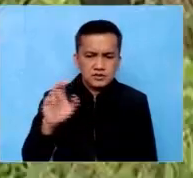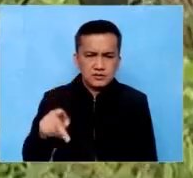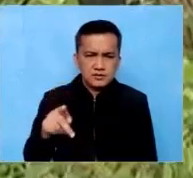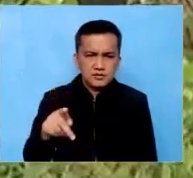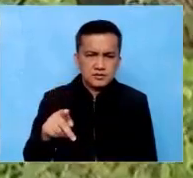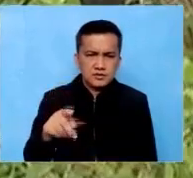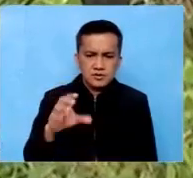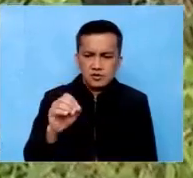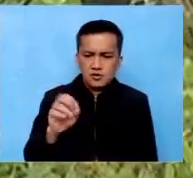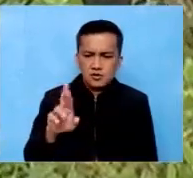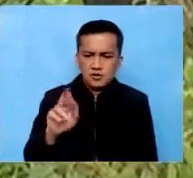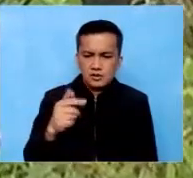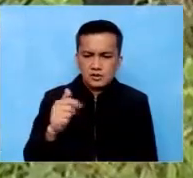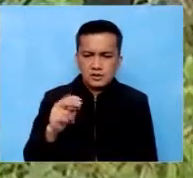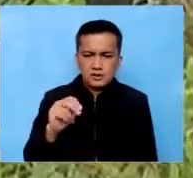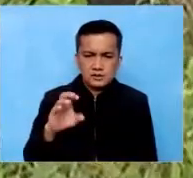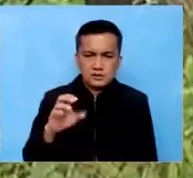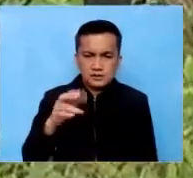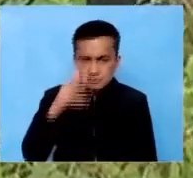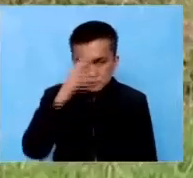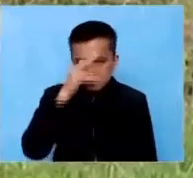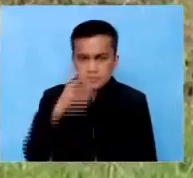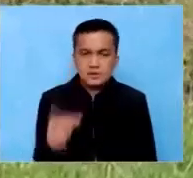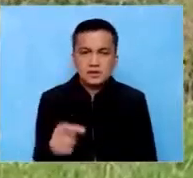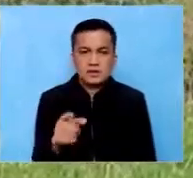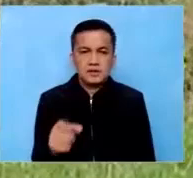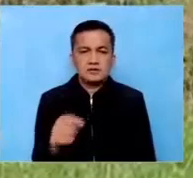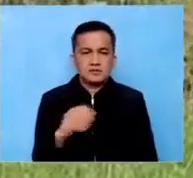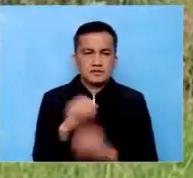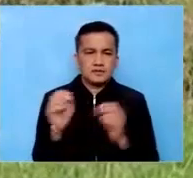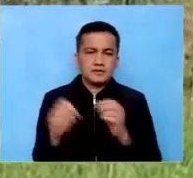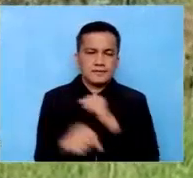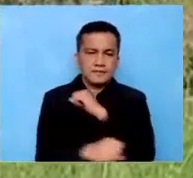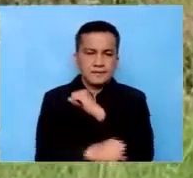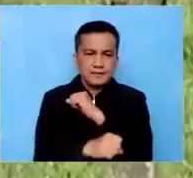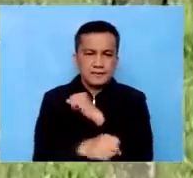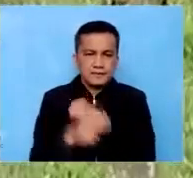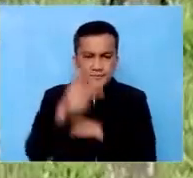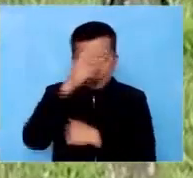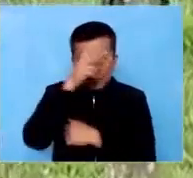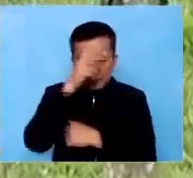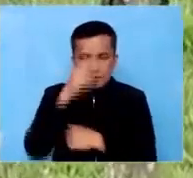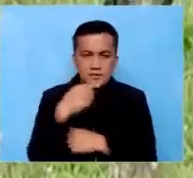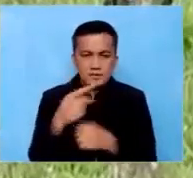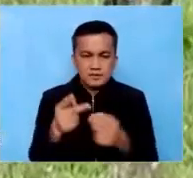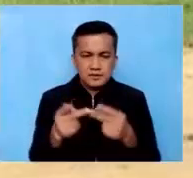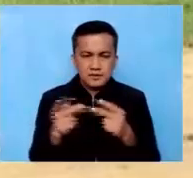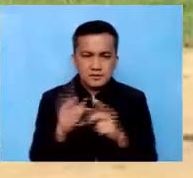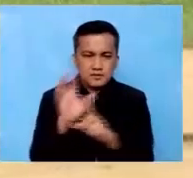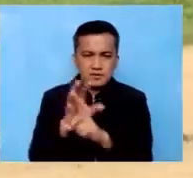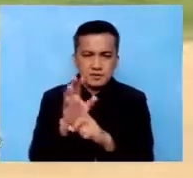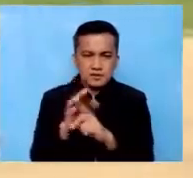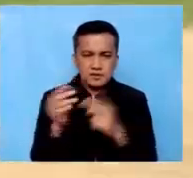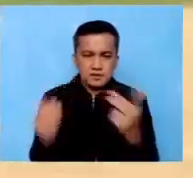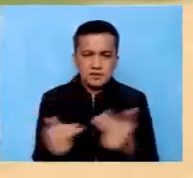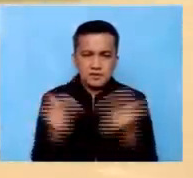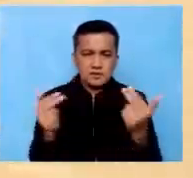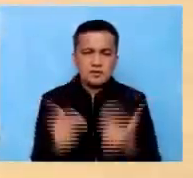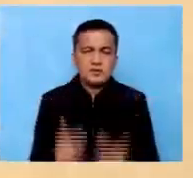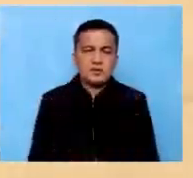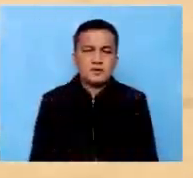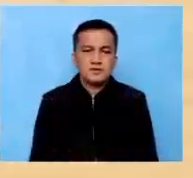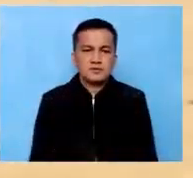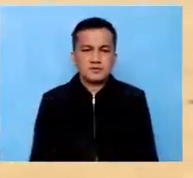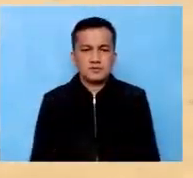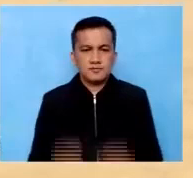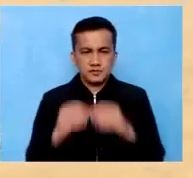manok. Pero hindi na raw katakataka ang talamak na nakawan ng manok sa lugar, lalo't uso ang sabo. Organisadong